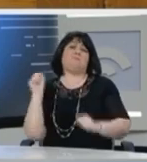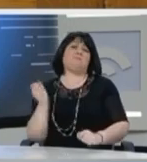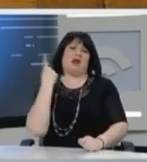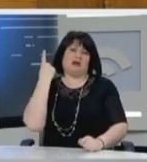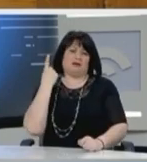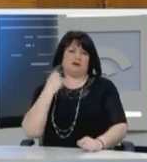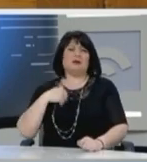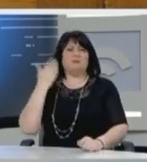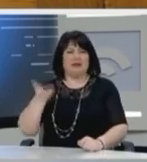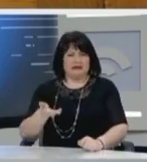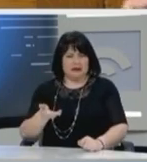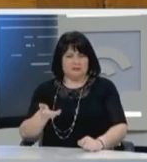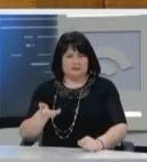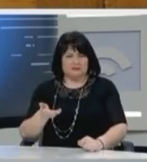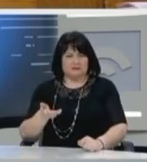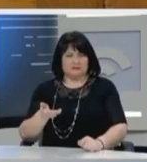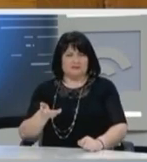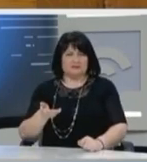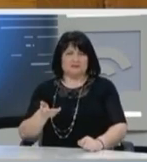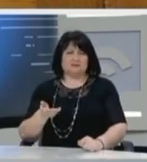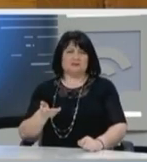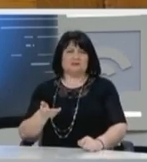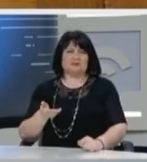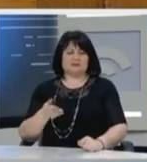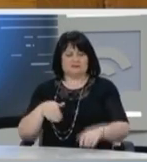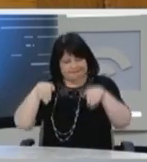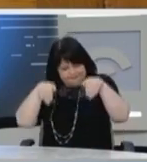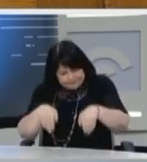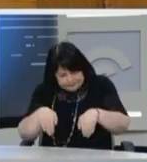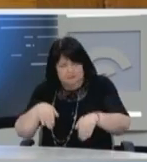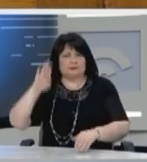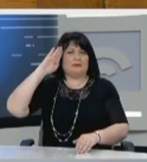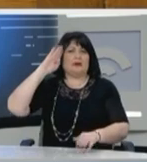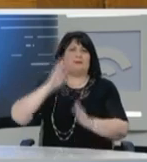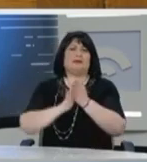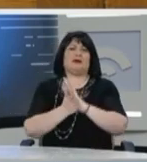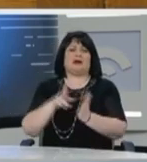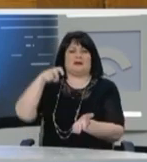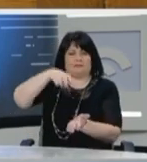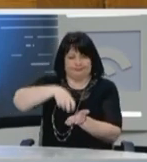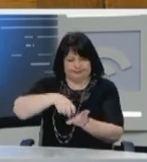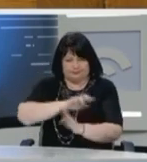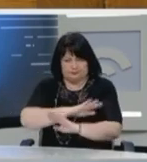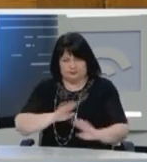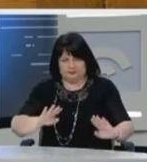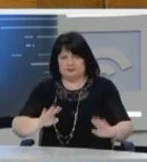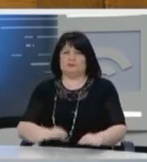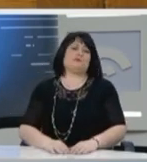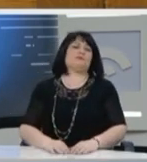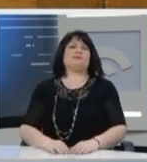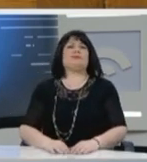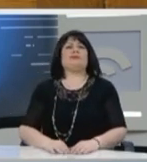και μετά έγινε ξεβράκωτος των Αμερικάνων. Έτσι, αμφιβάλλει κανείς. Και